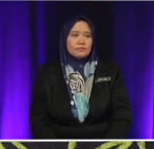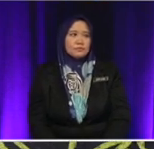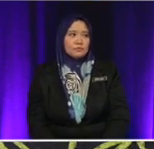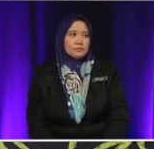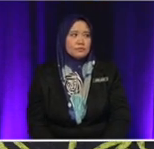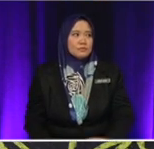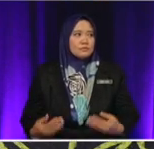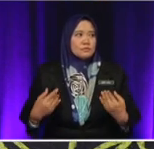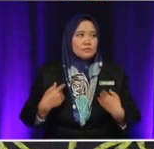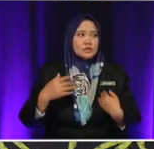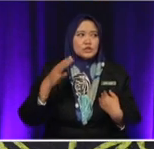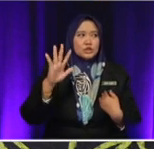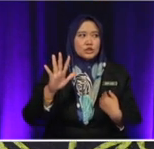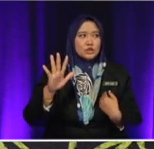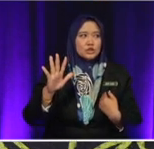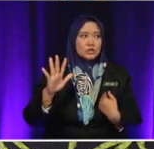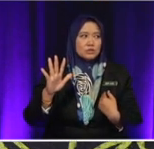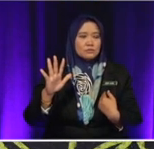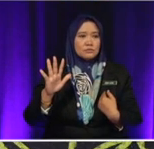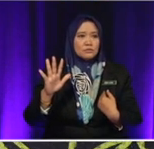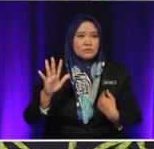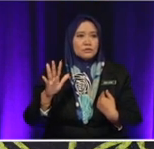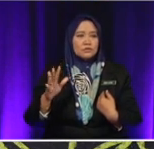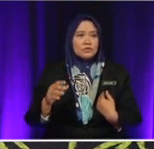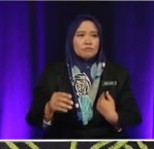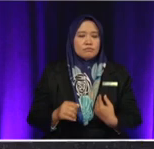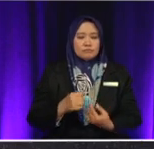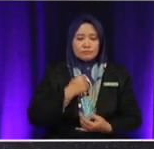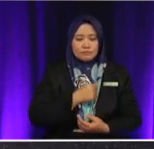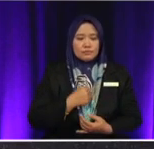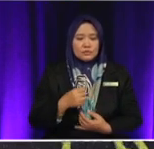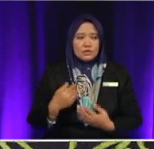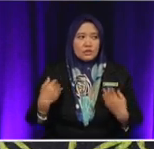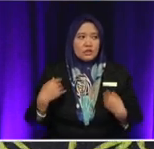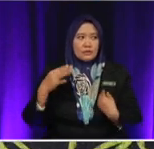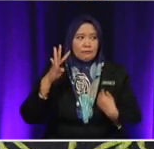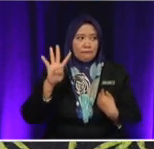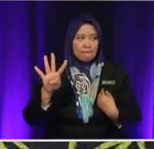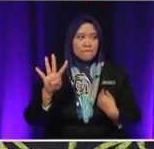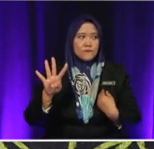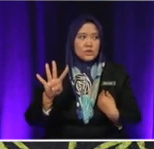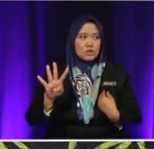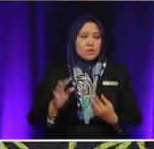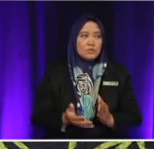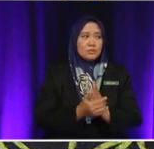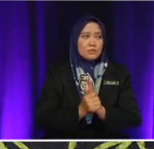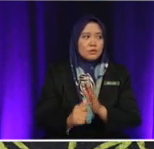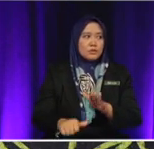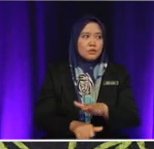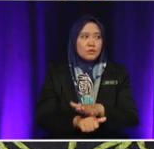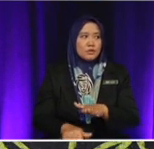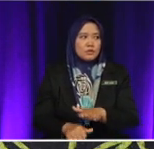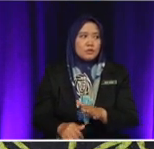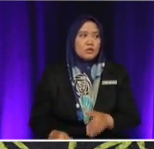Terdapat 5, terdapat 4 kemahiran asas keusahawanan